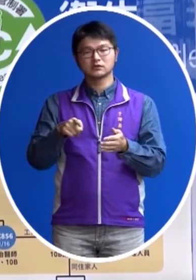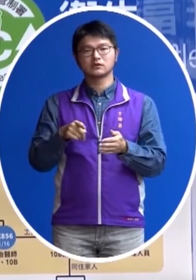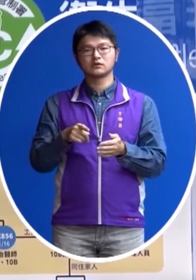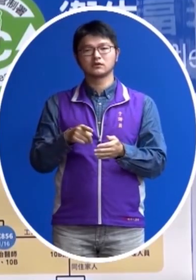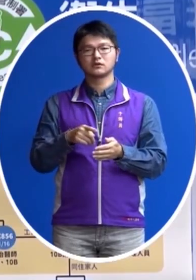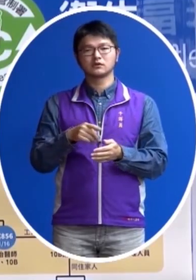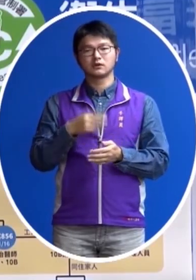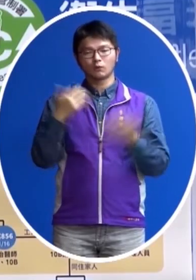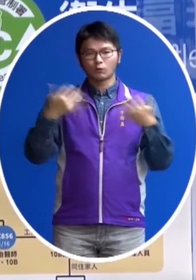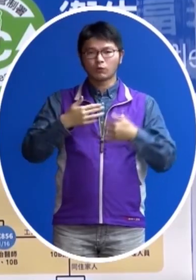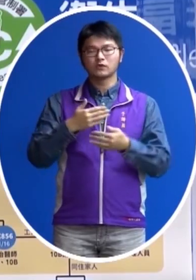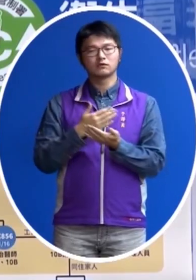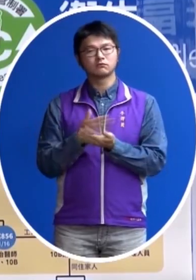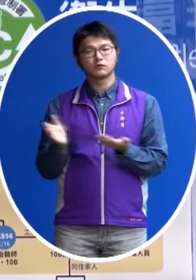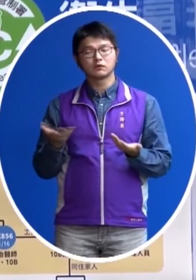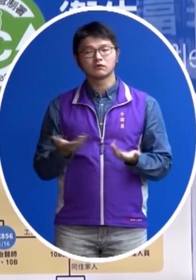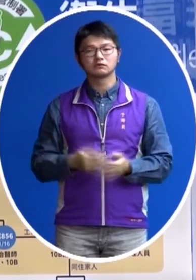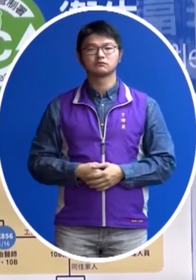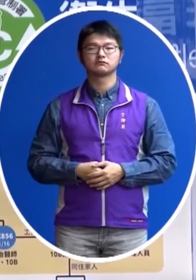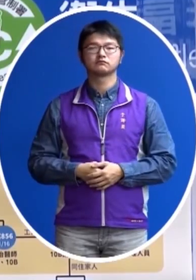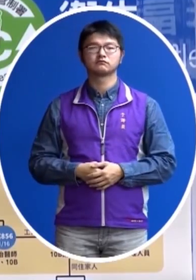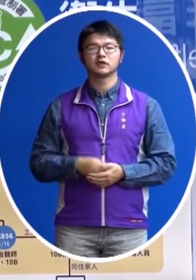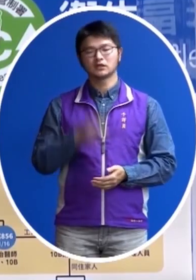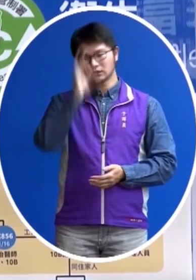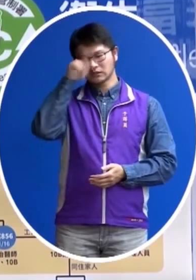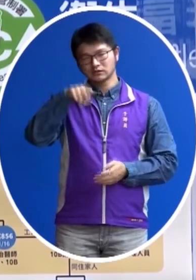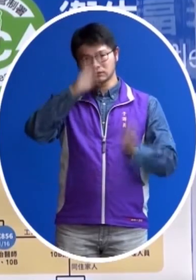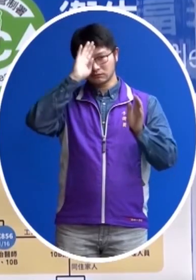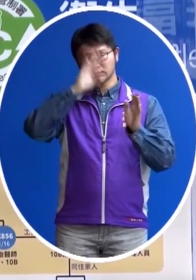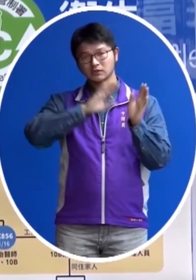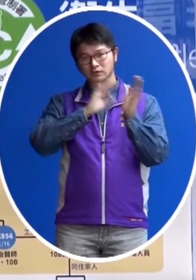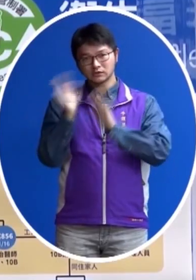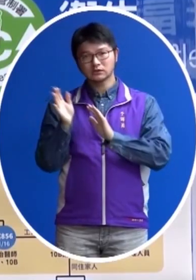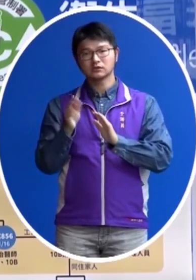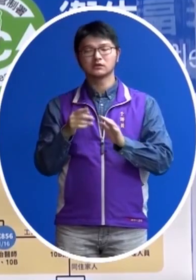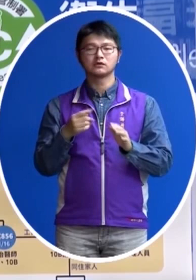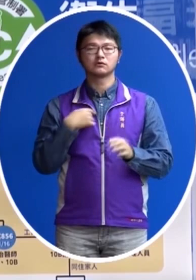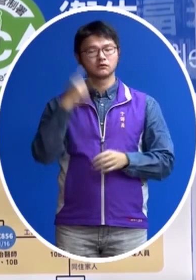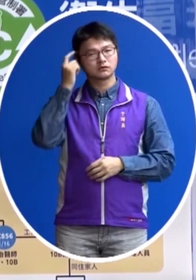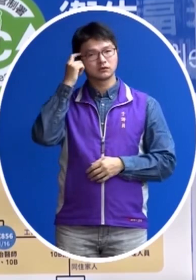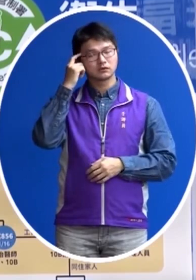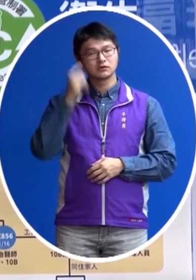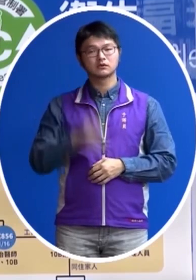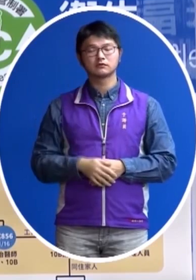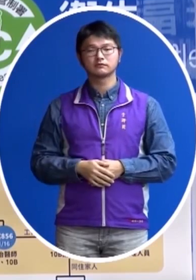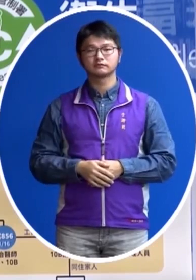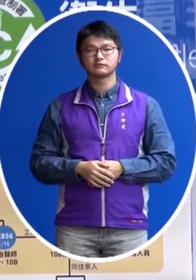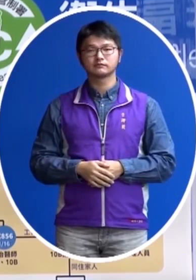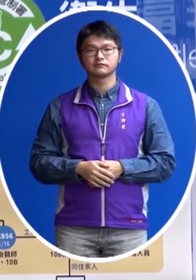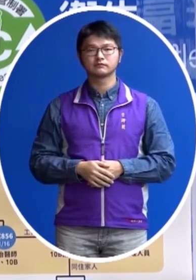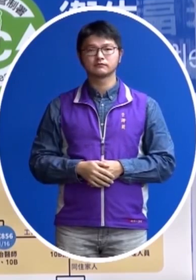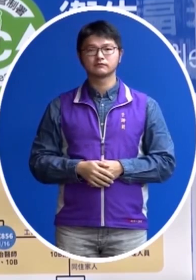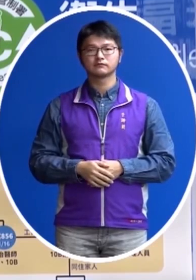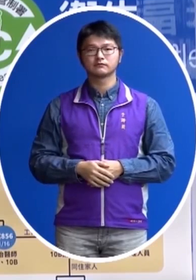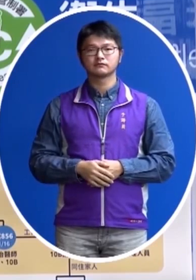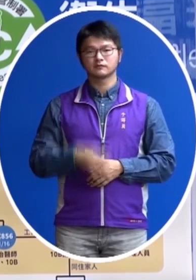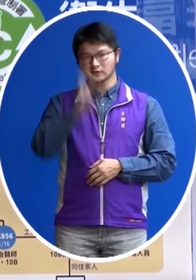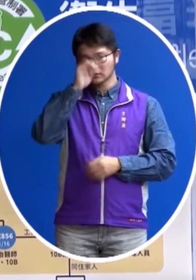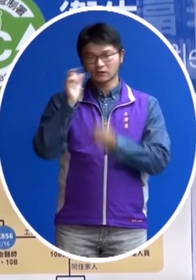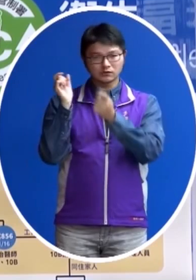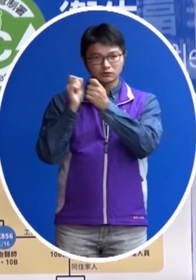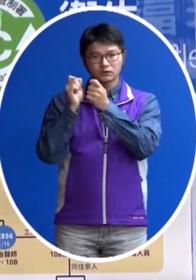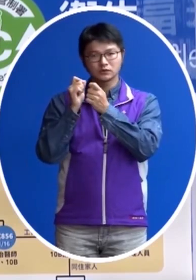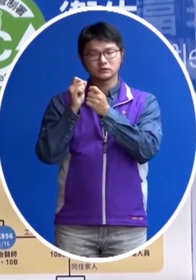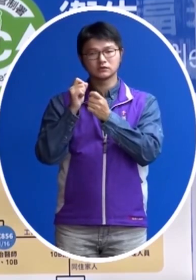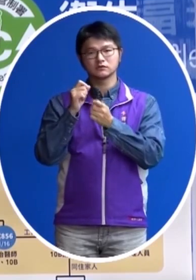对，那当然看观察到多久了哈。那不过我想至少是2月4号吧哈。那当然要看这几天哈